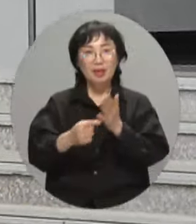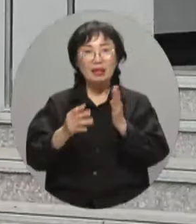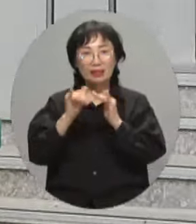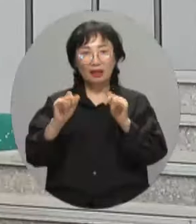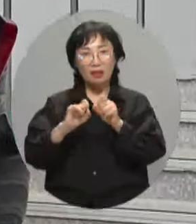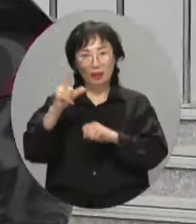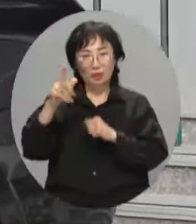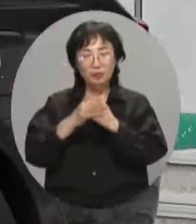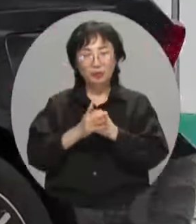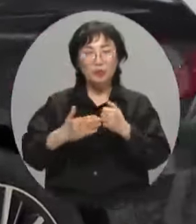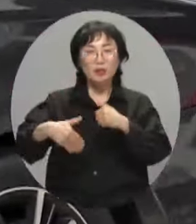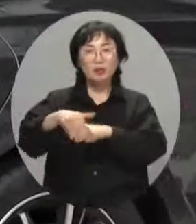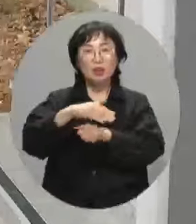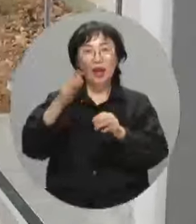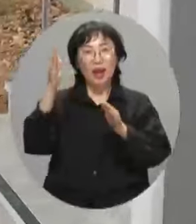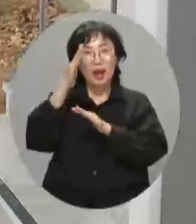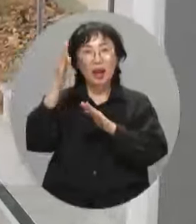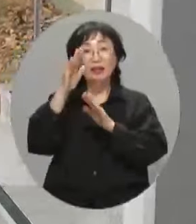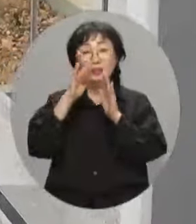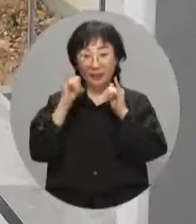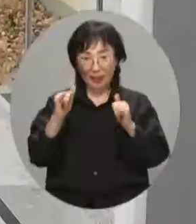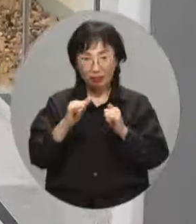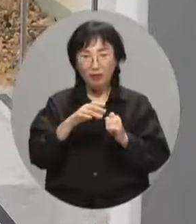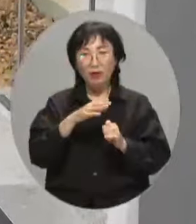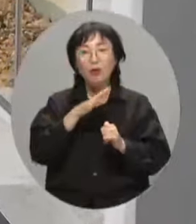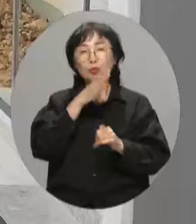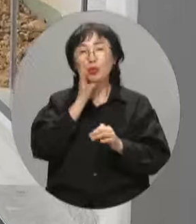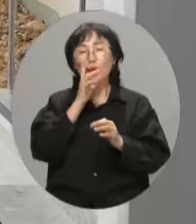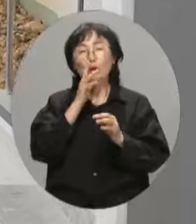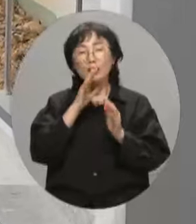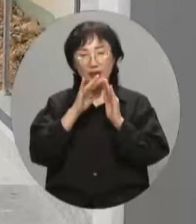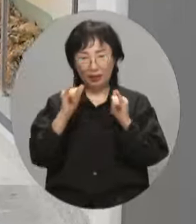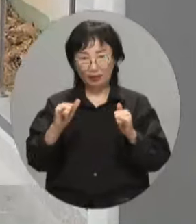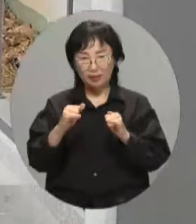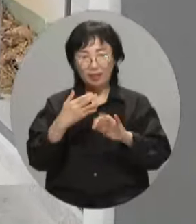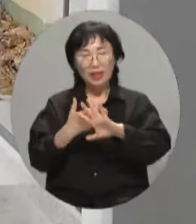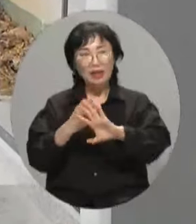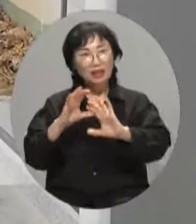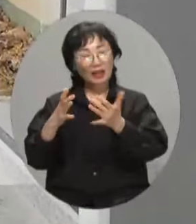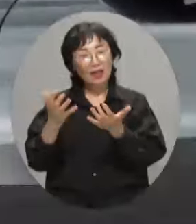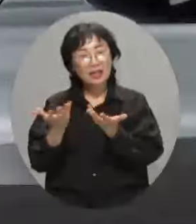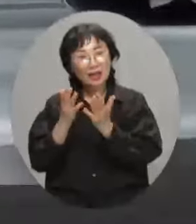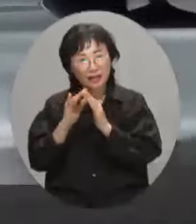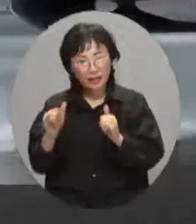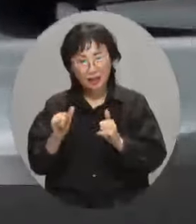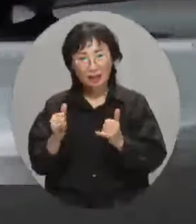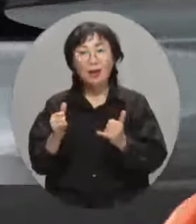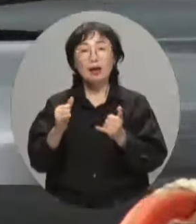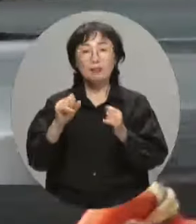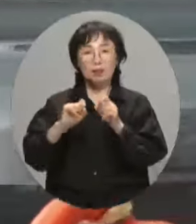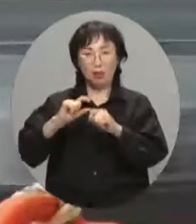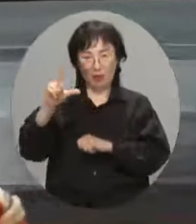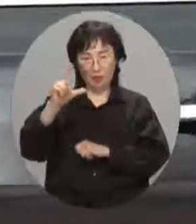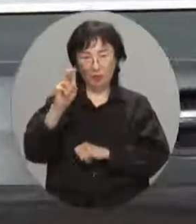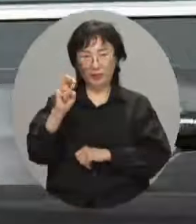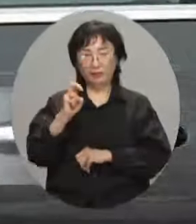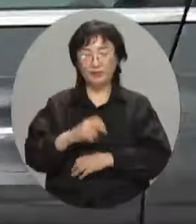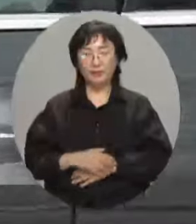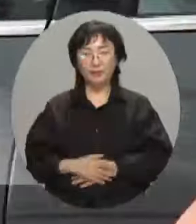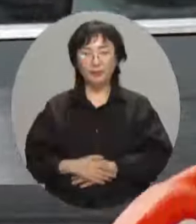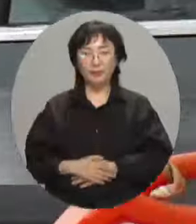대부분 인근 대학의 학생들이나 은퇴한 노인들로 외국인 유학생이나 노동자도 상당수인 것으로